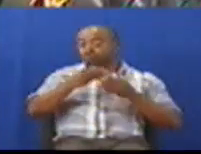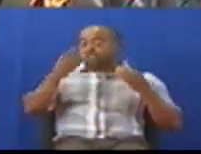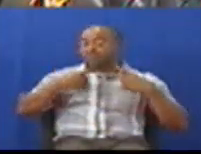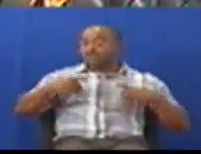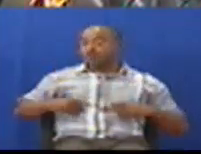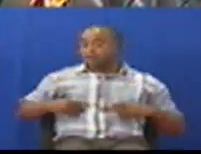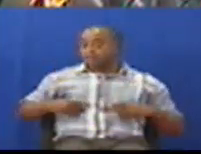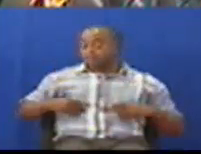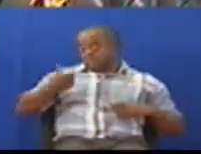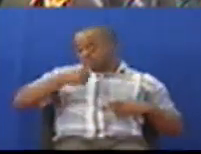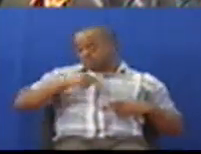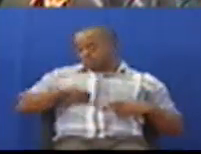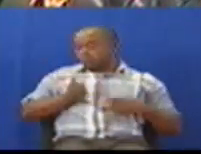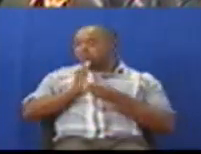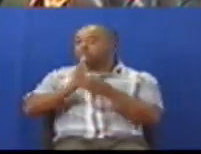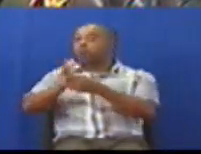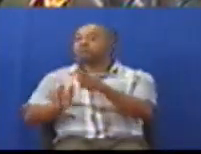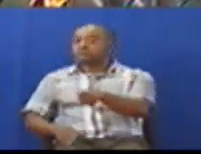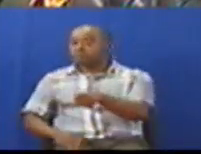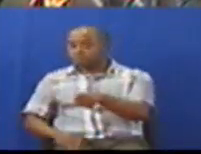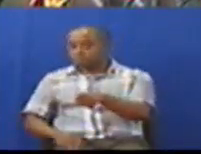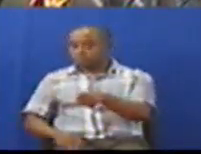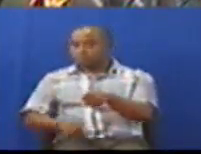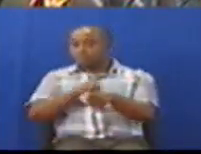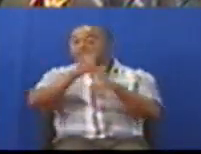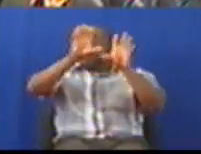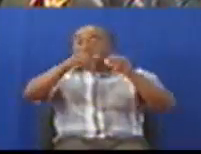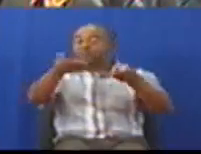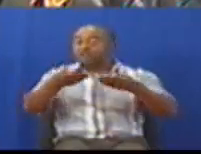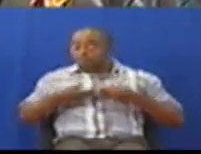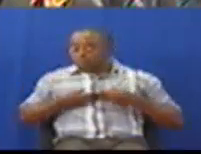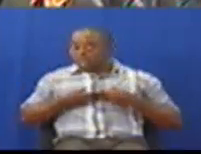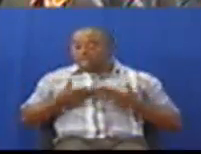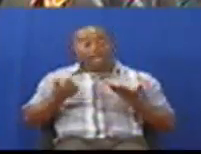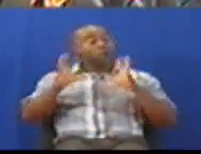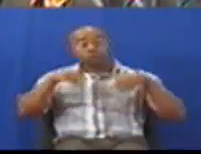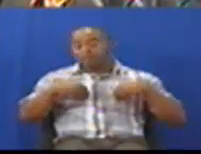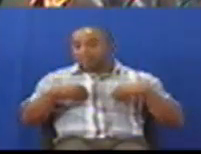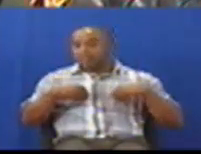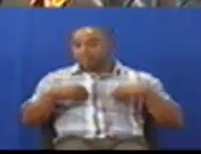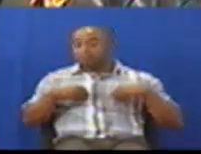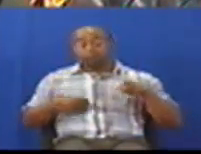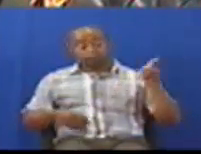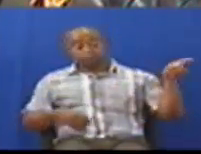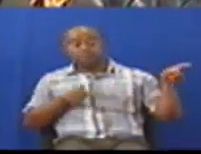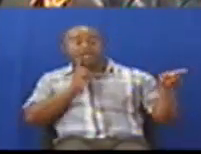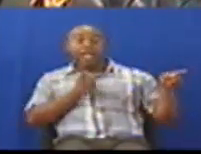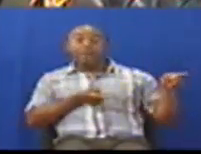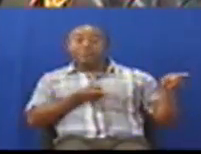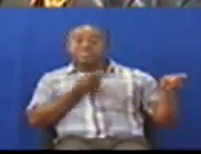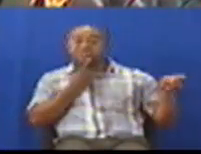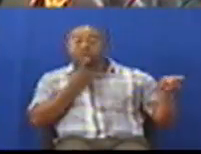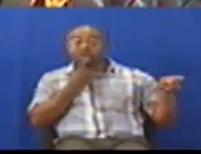mimi nilimuongoza kikanuni, taarifa hiyo je unaipokea ama hauipokei, yeye akasema pengine hali